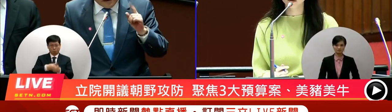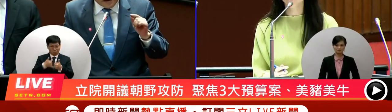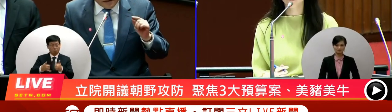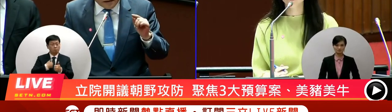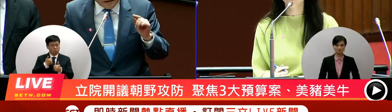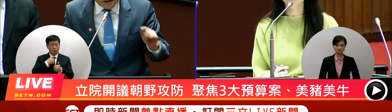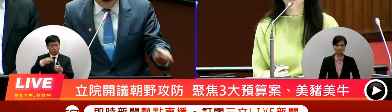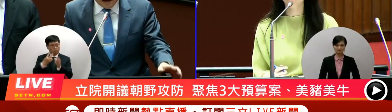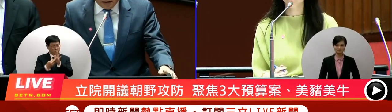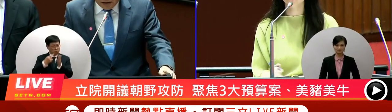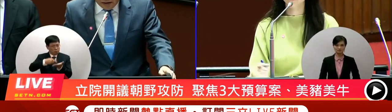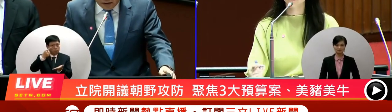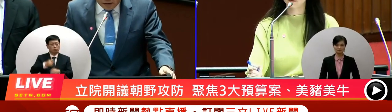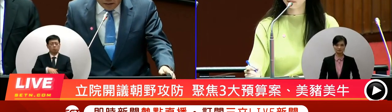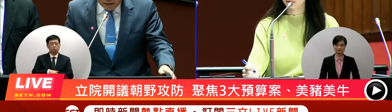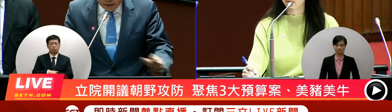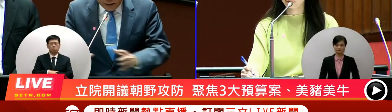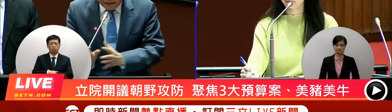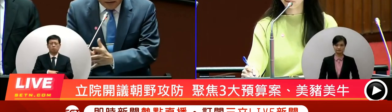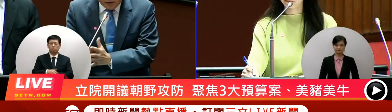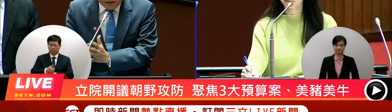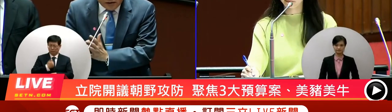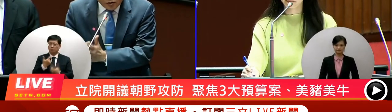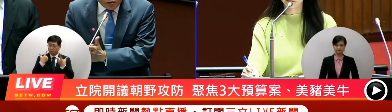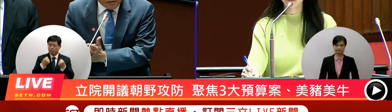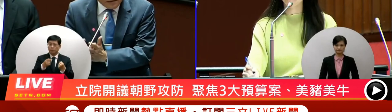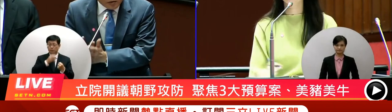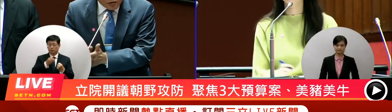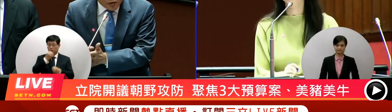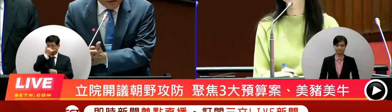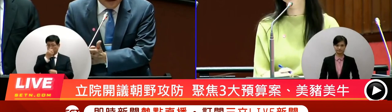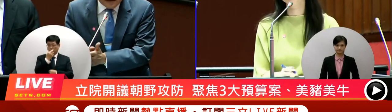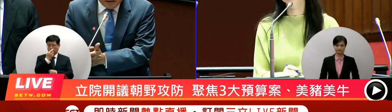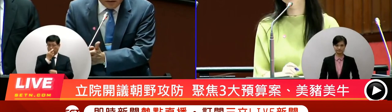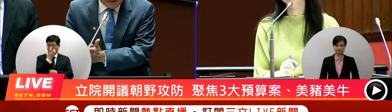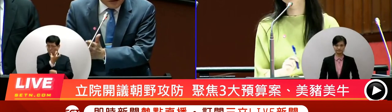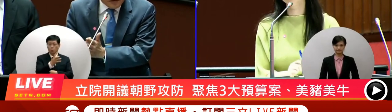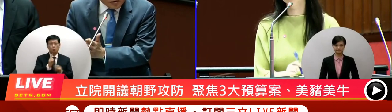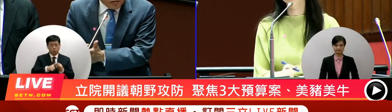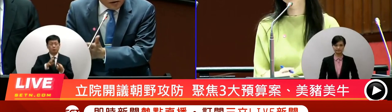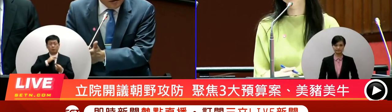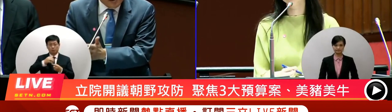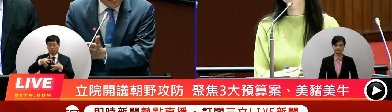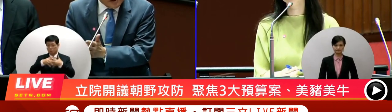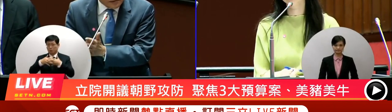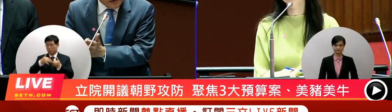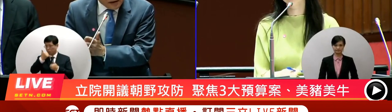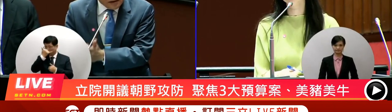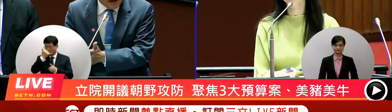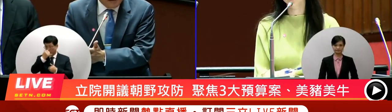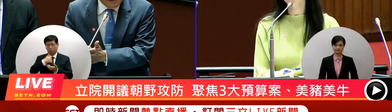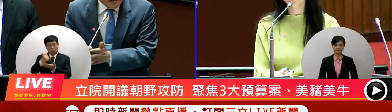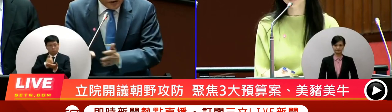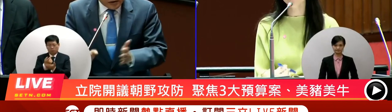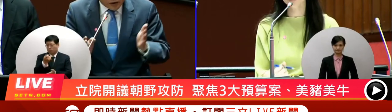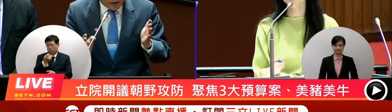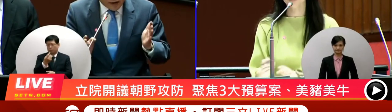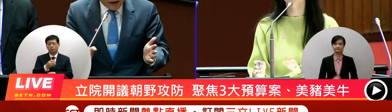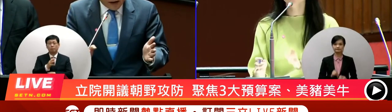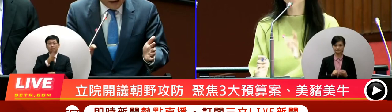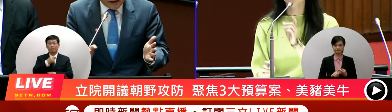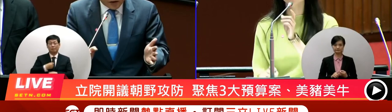再澄清一下哈，就是说当然这个我们吃猪肉比较多，但吃美国猪进口猪是比较少，所以